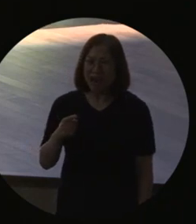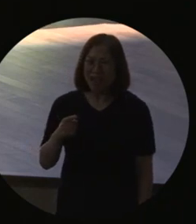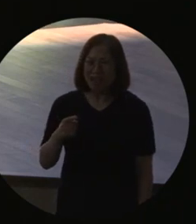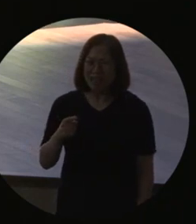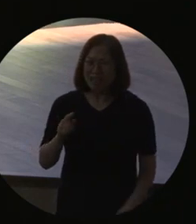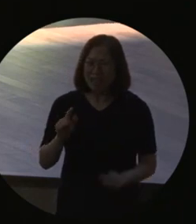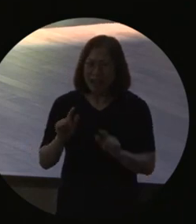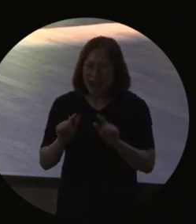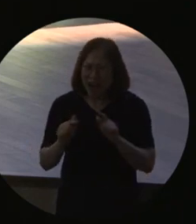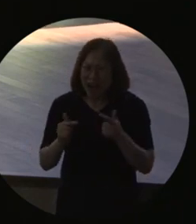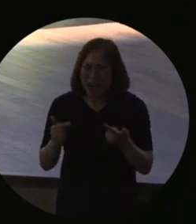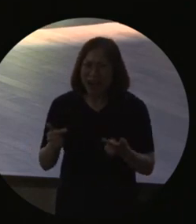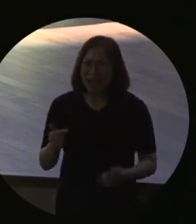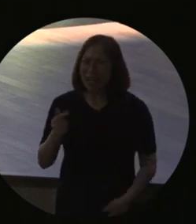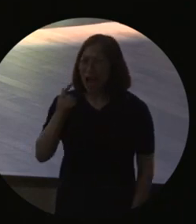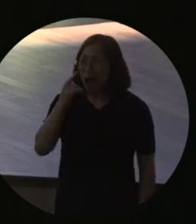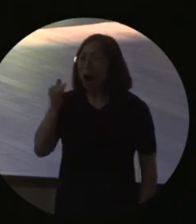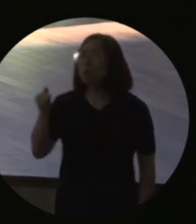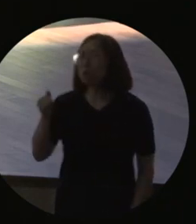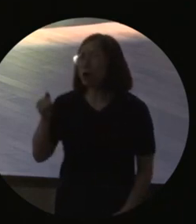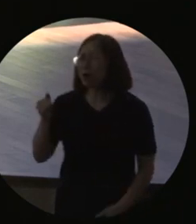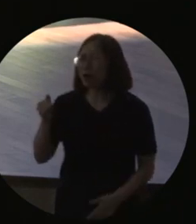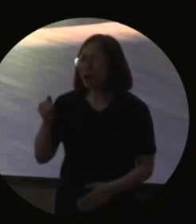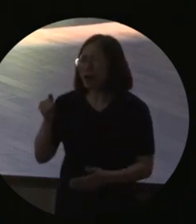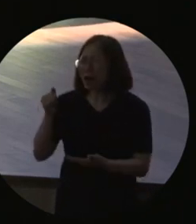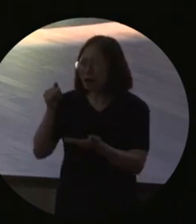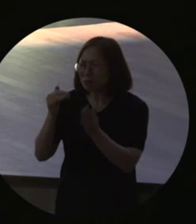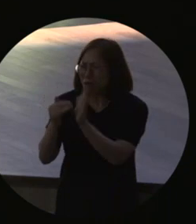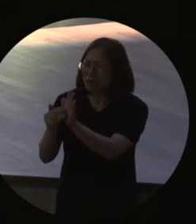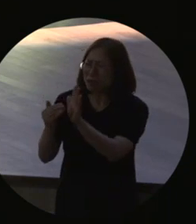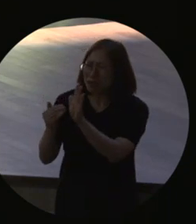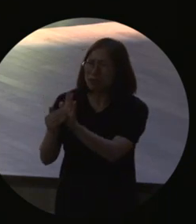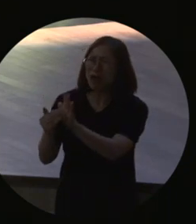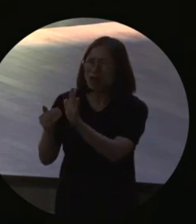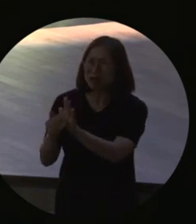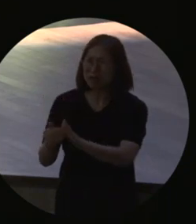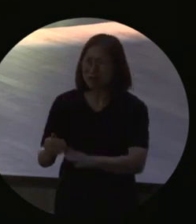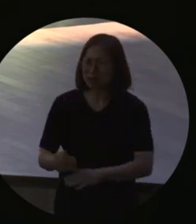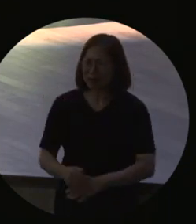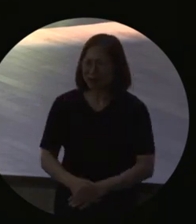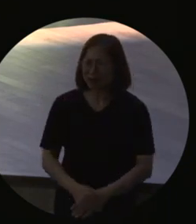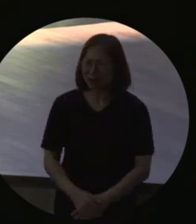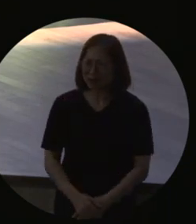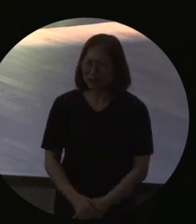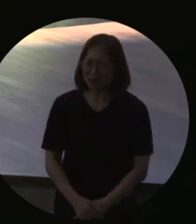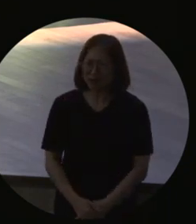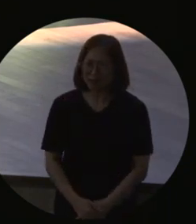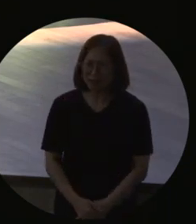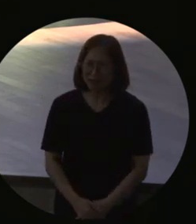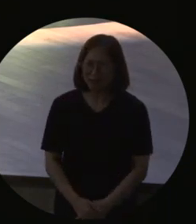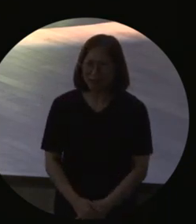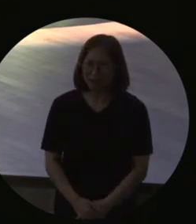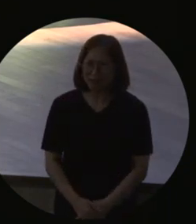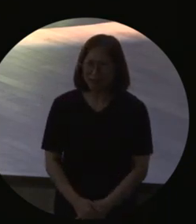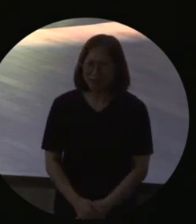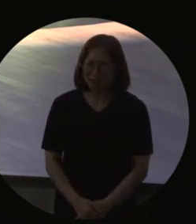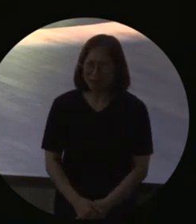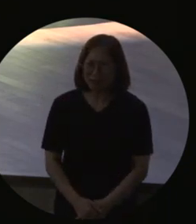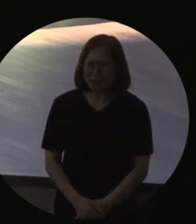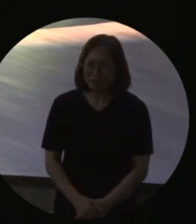아니 그럼 엄마가 말렸어야지. 아니 우리 형편에 주식을 왜 건드려? 아 진짜. 얼마나